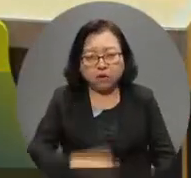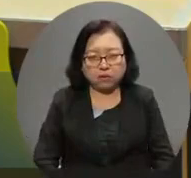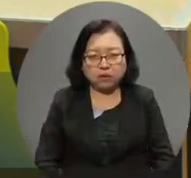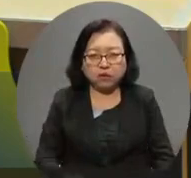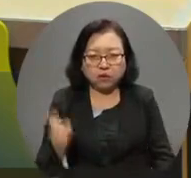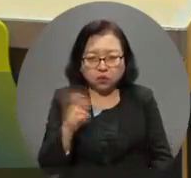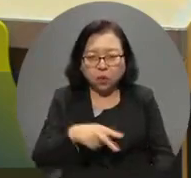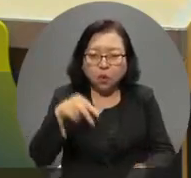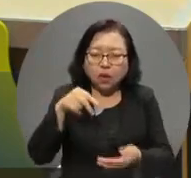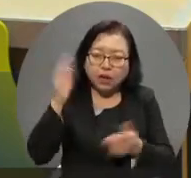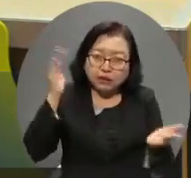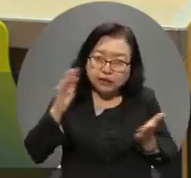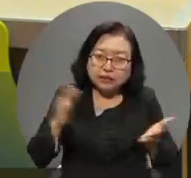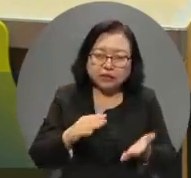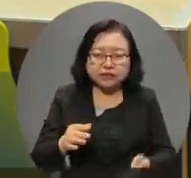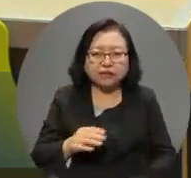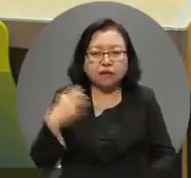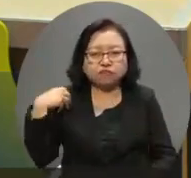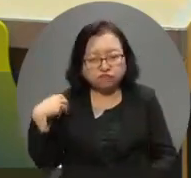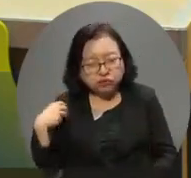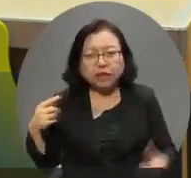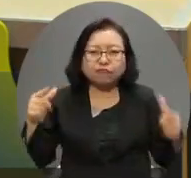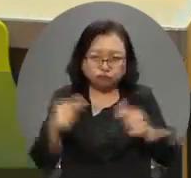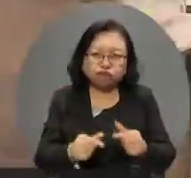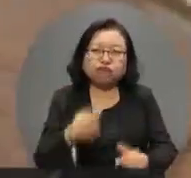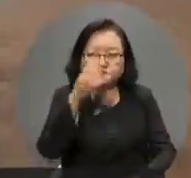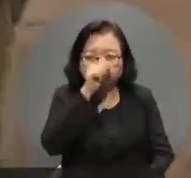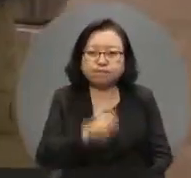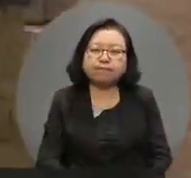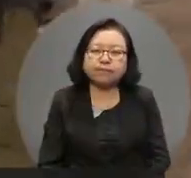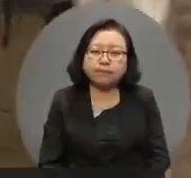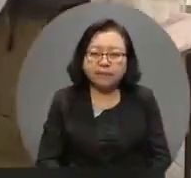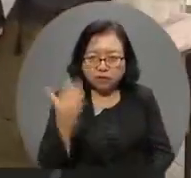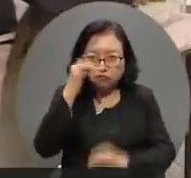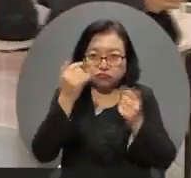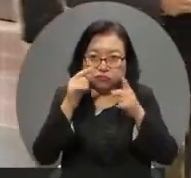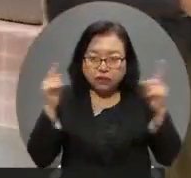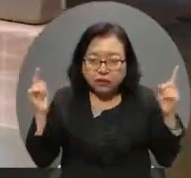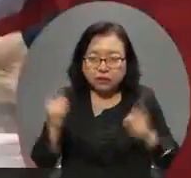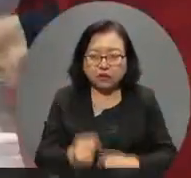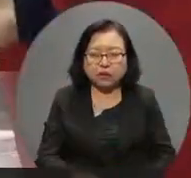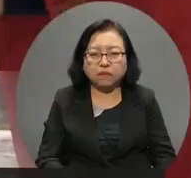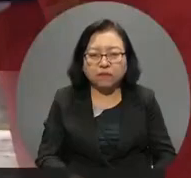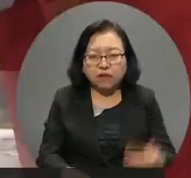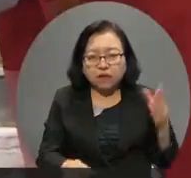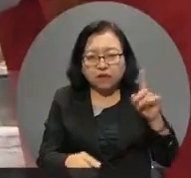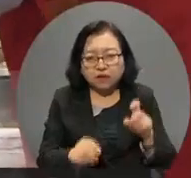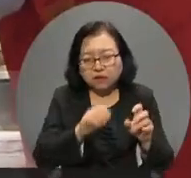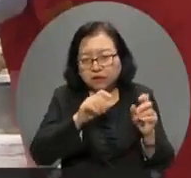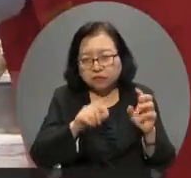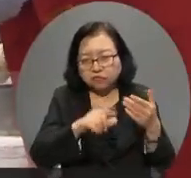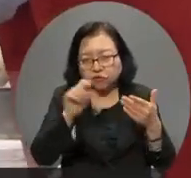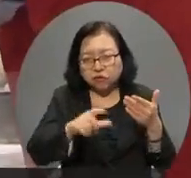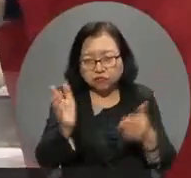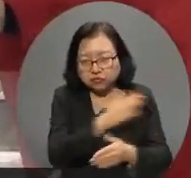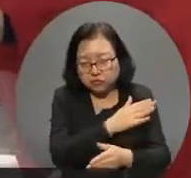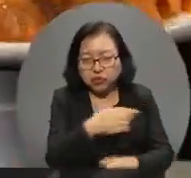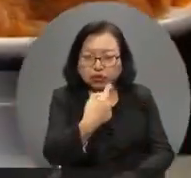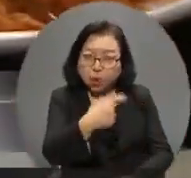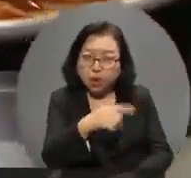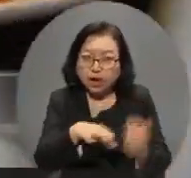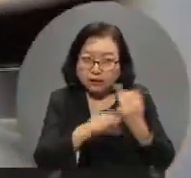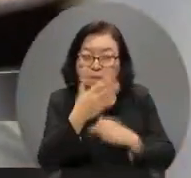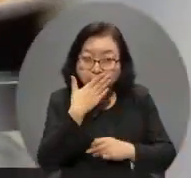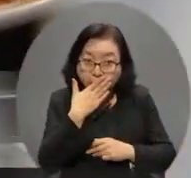저녁밥 부담도 덜 되고 네, 너무 좋은 것 같아요. 충북대가 지난달부터 단돈 1,000원에 제공하던 아침밥을